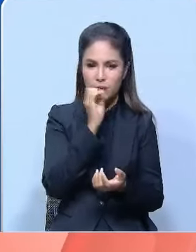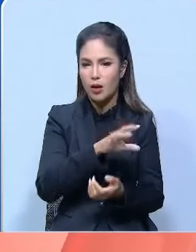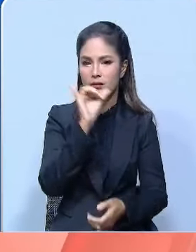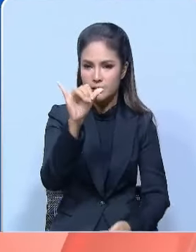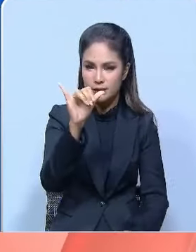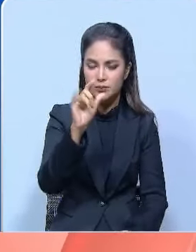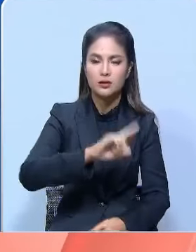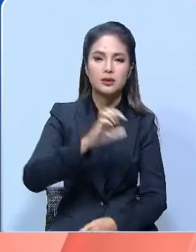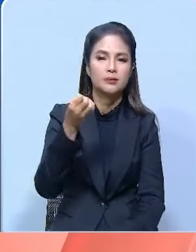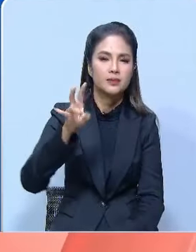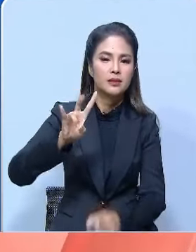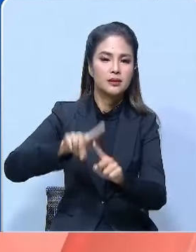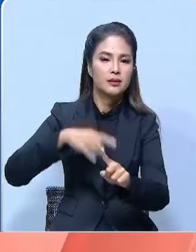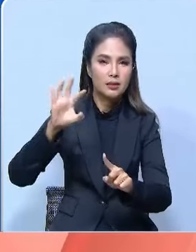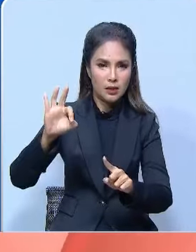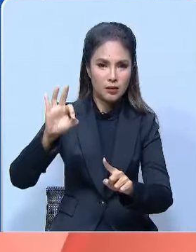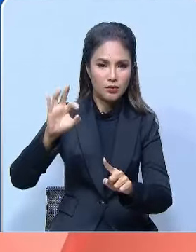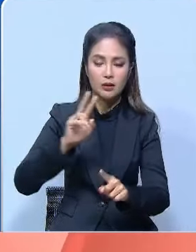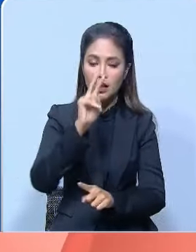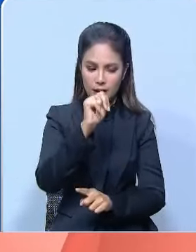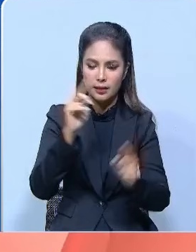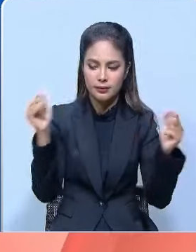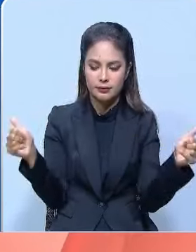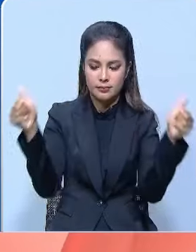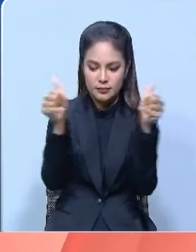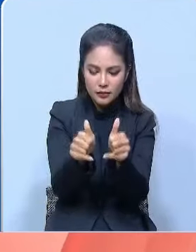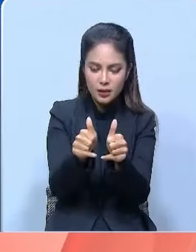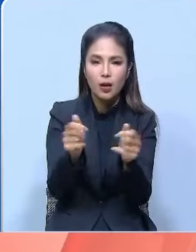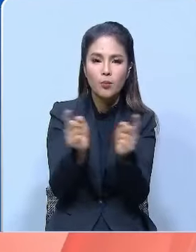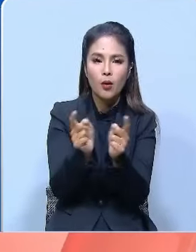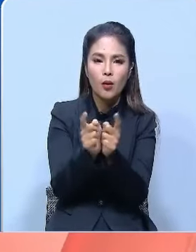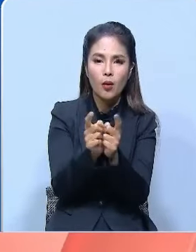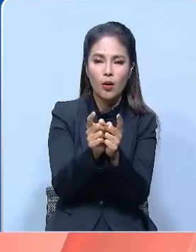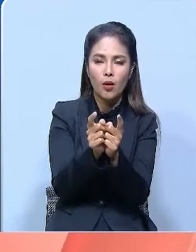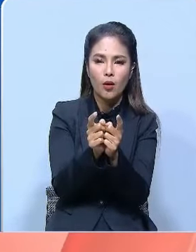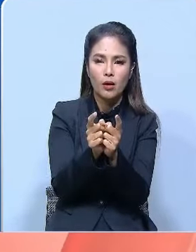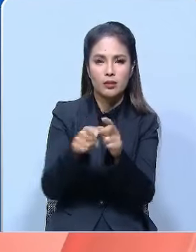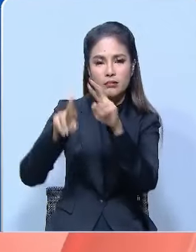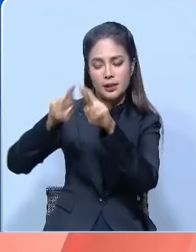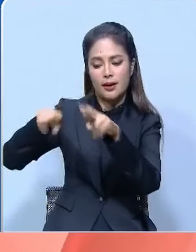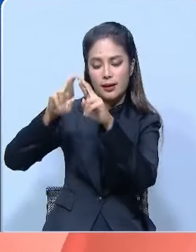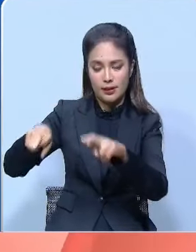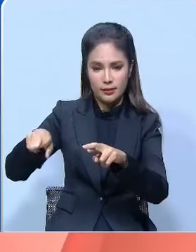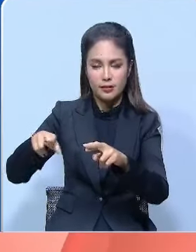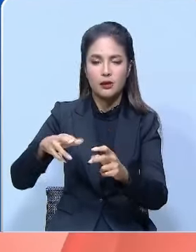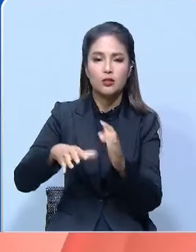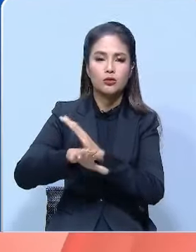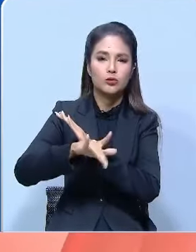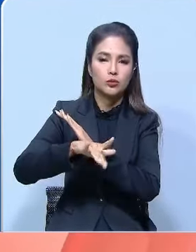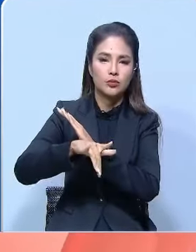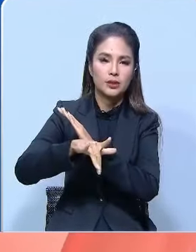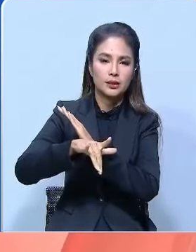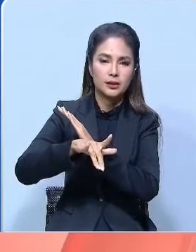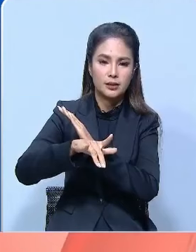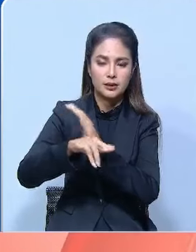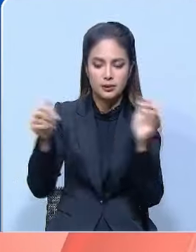วันที่ 17กันยายนที่ผ่านมาก็มีการนัดเจอกันค่ะก็ไปเจอกันที่ห้างแห่งหนึ่งแถวบางแสนชลบุรีนี่แหละพอไปถึงปุ๊บหนุ่มคน